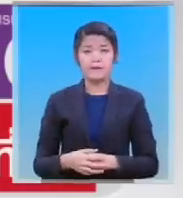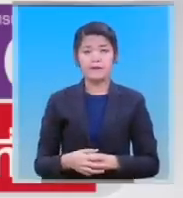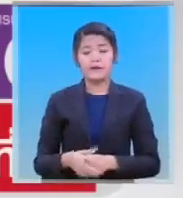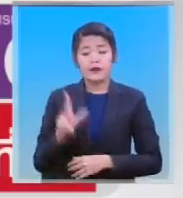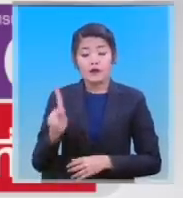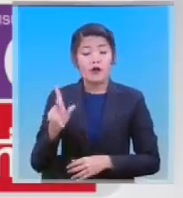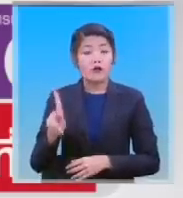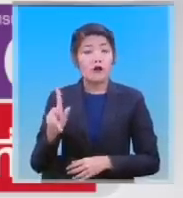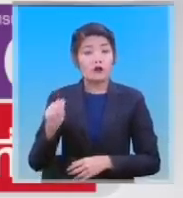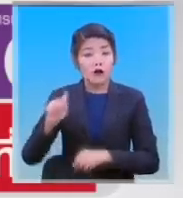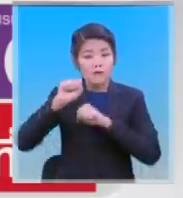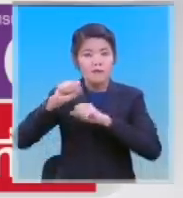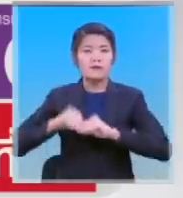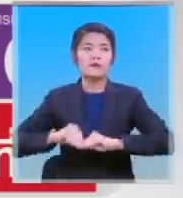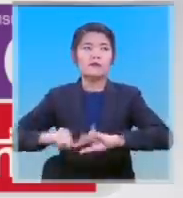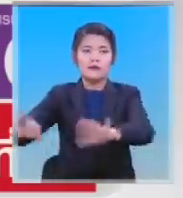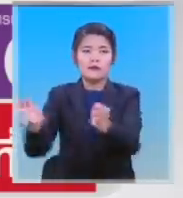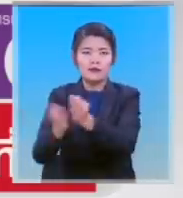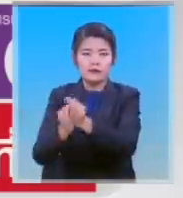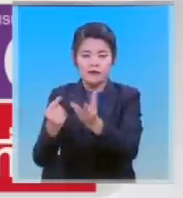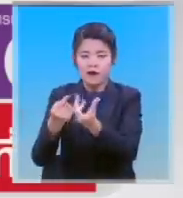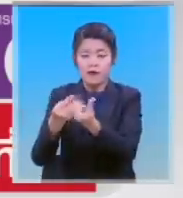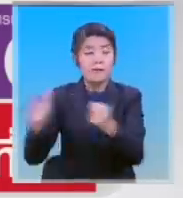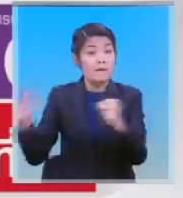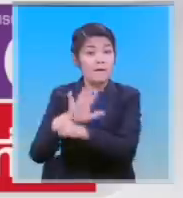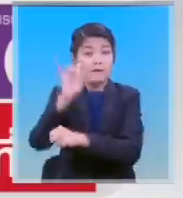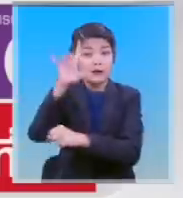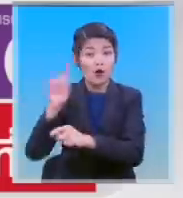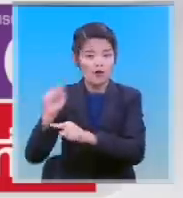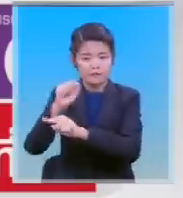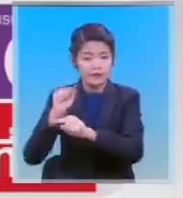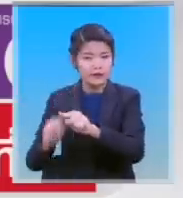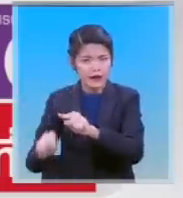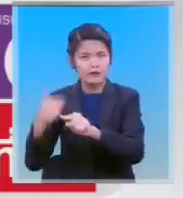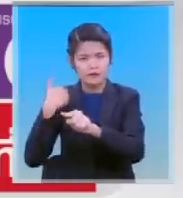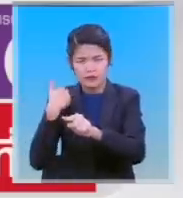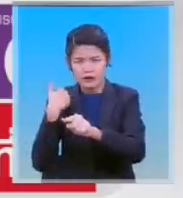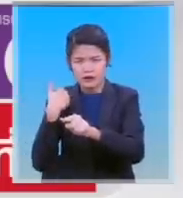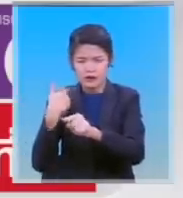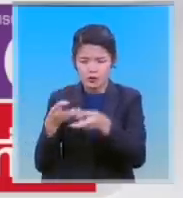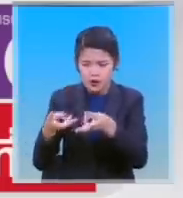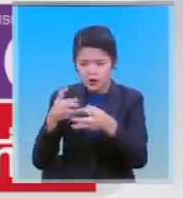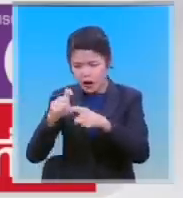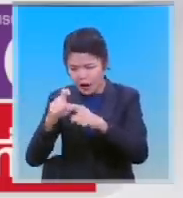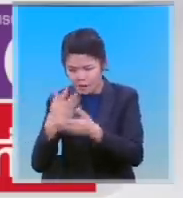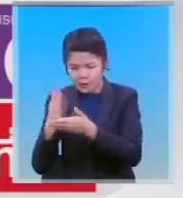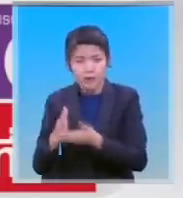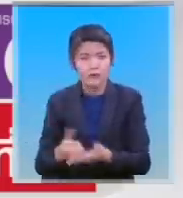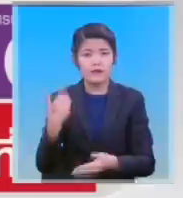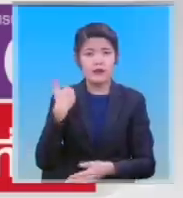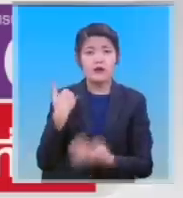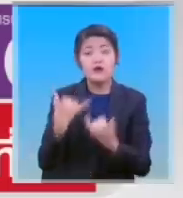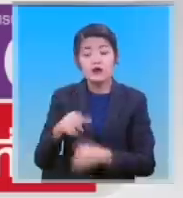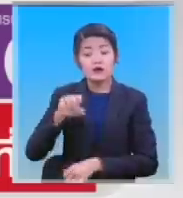ต.ประกาศผลการนับคะแนนแบบ 100% เนี่ยก็ทำให้มีการคิดสูตรกันออกมาแล้วก็เหมือนกับจำนวนส.ส.